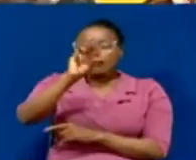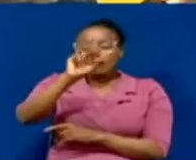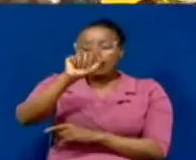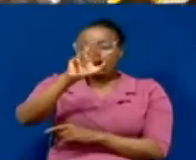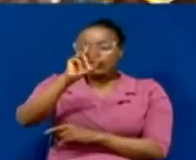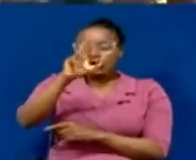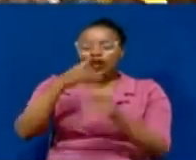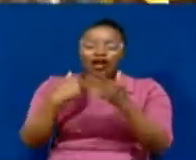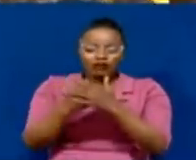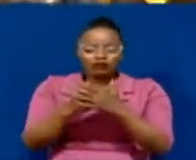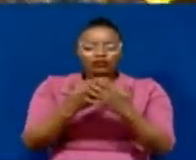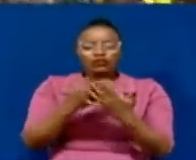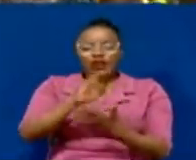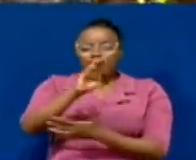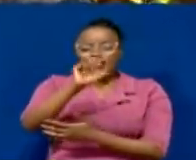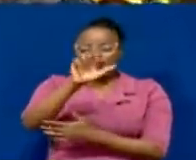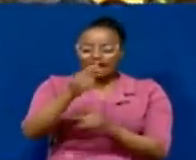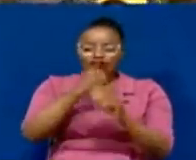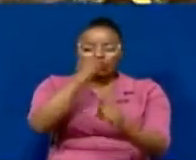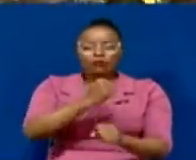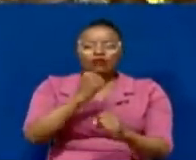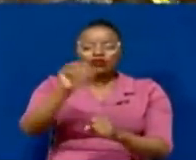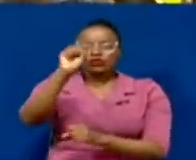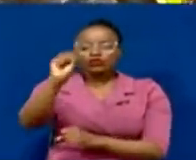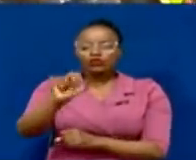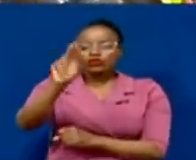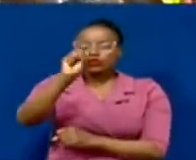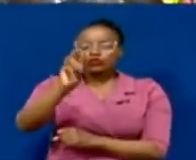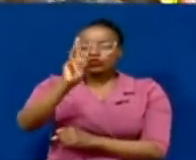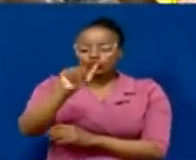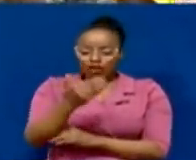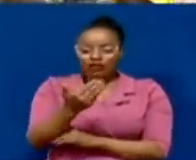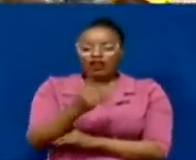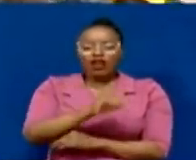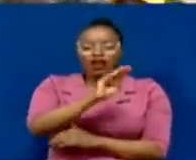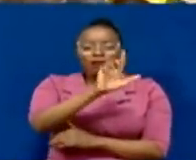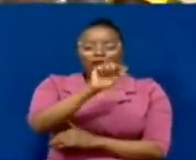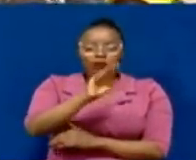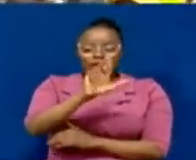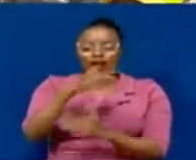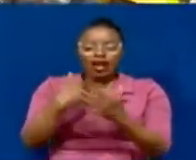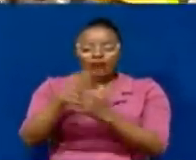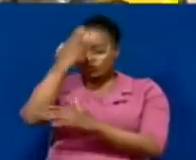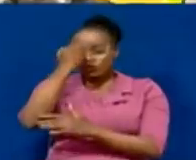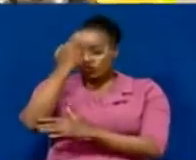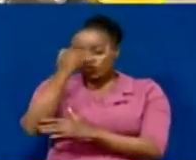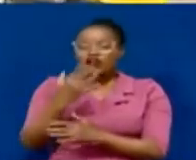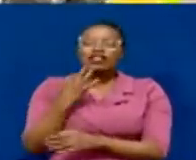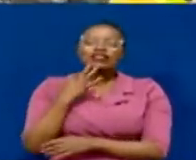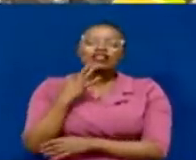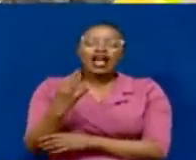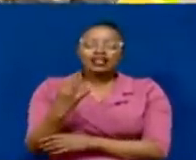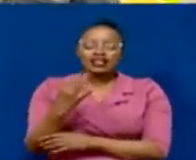kule Isara. Ya kutoka Ngong, kwenda Suswa. Ya kutoka Bulbul, kuja Rongai. Kilomita